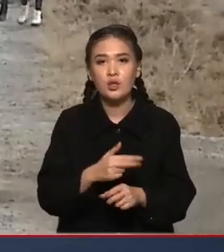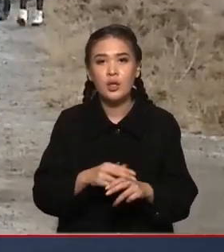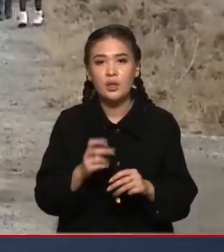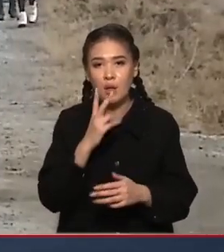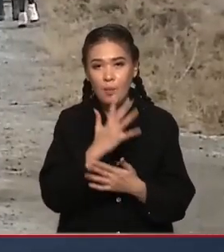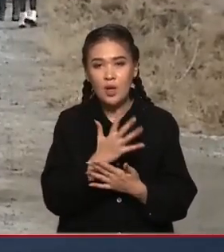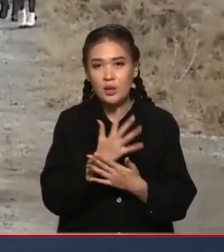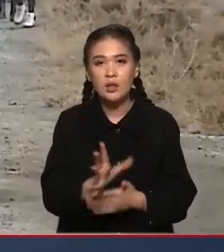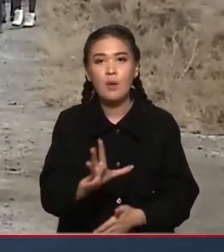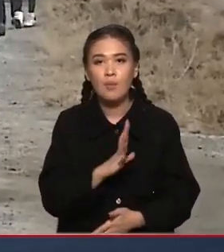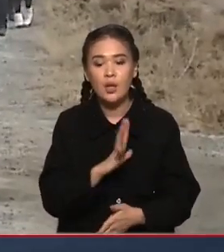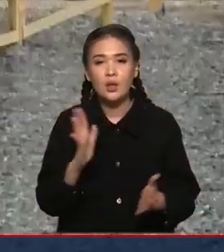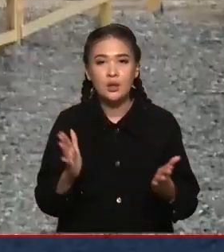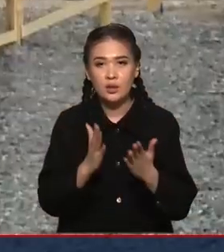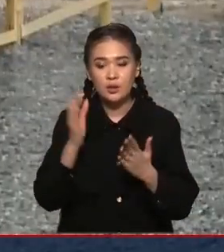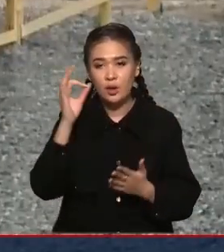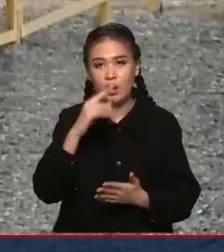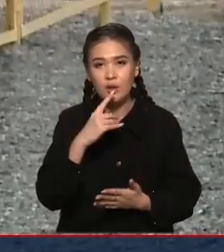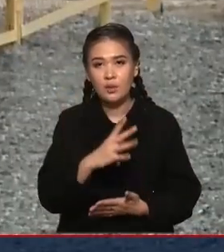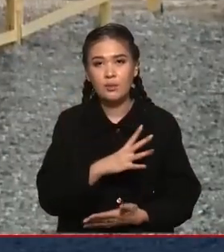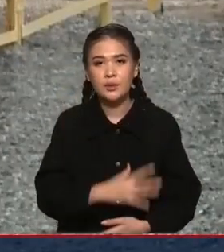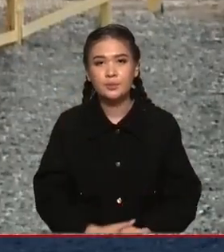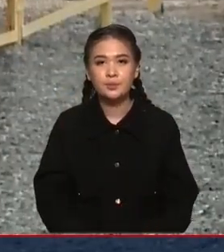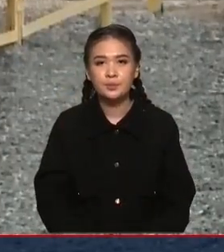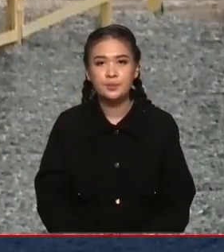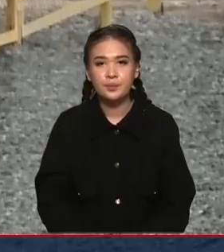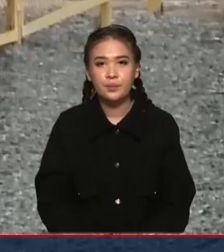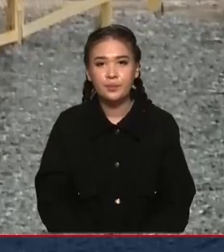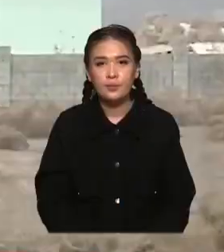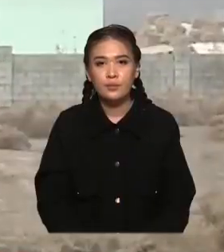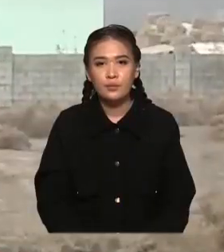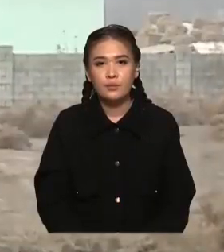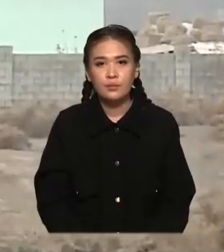оң көзқарасының арқасы дейді қызылқұмдықтар. Қанат Жүнісбеков, Жібек жолы, Түркістан облысынан.